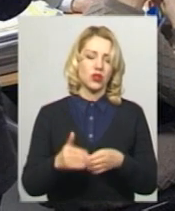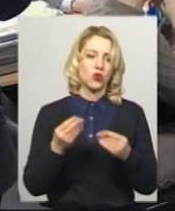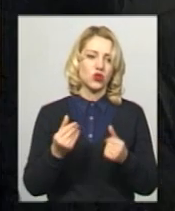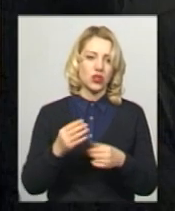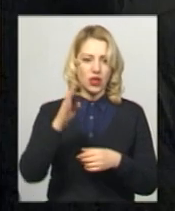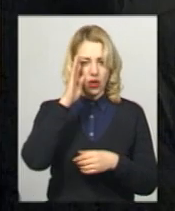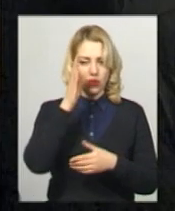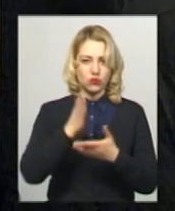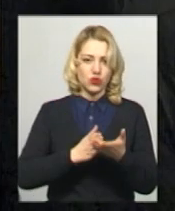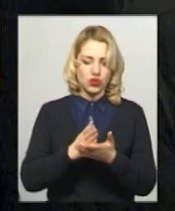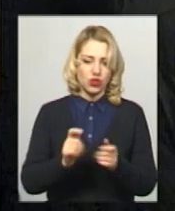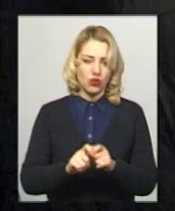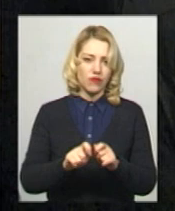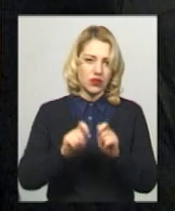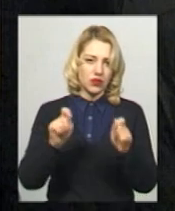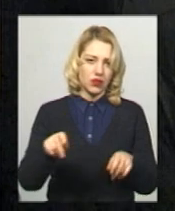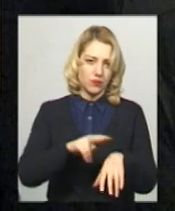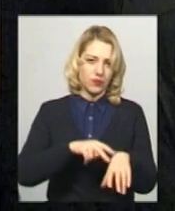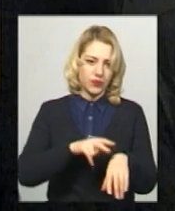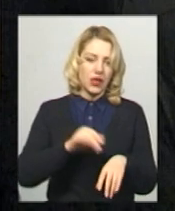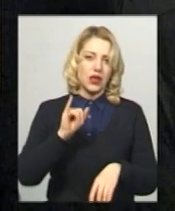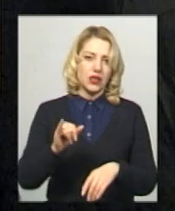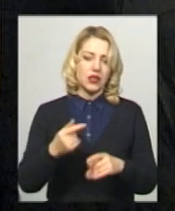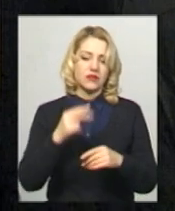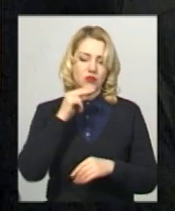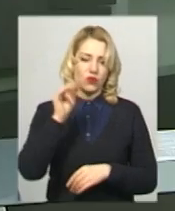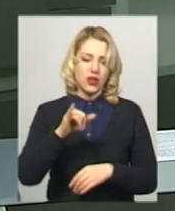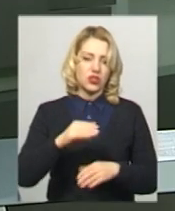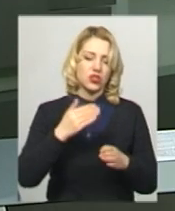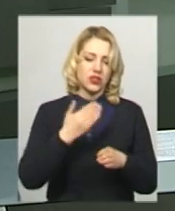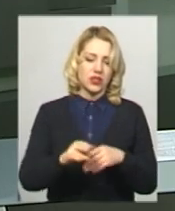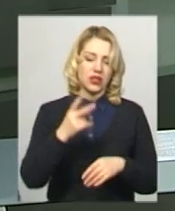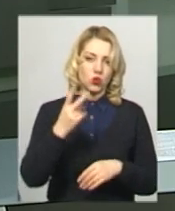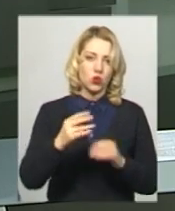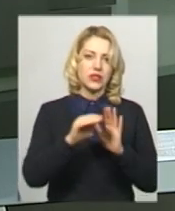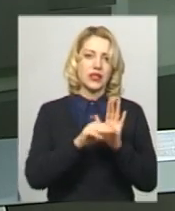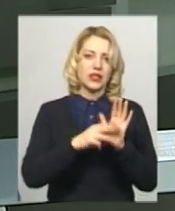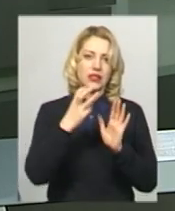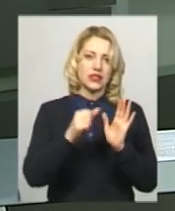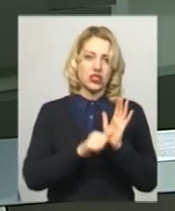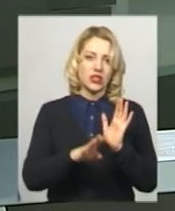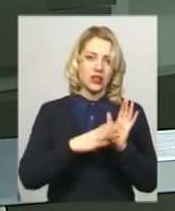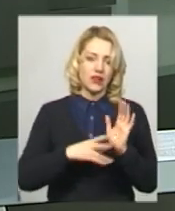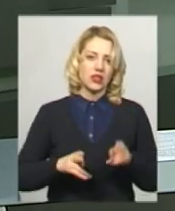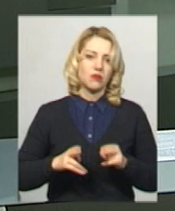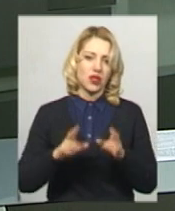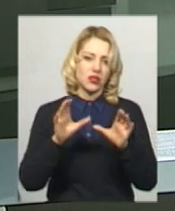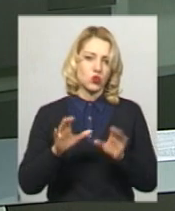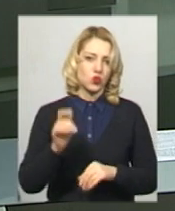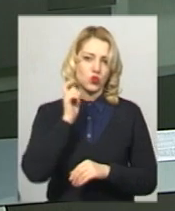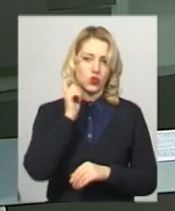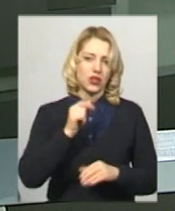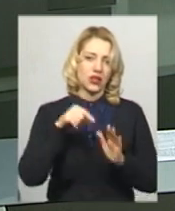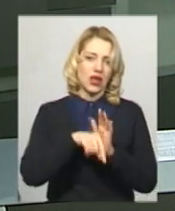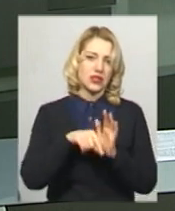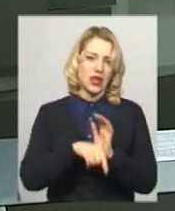чиновника викрили правоохоронці. Чоловіка звинувачують за частиною другою статті 369 Кримінального кодексу України, а